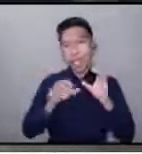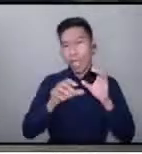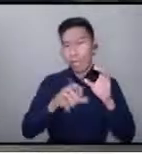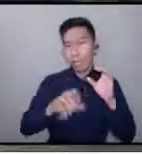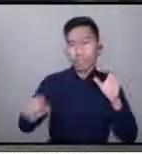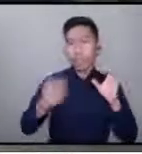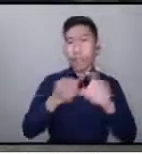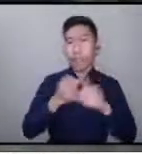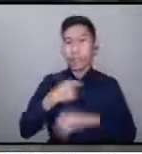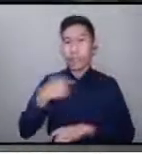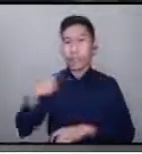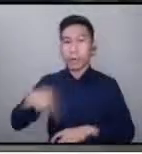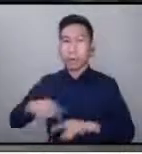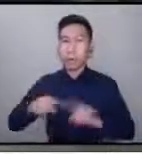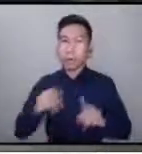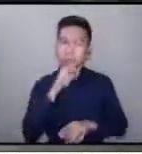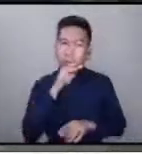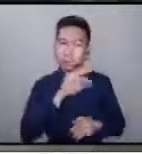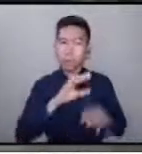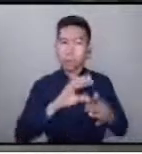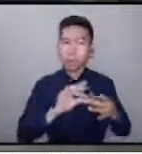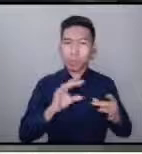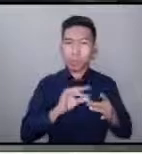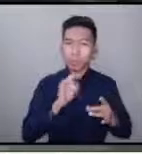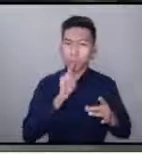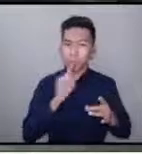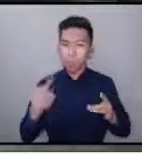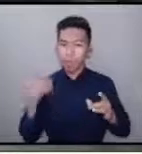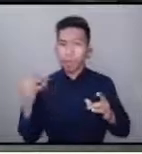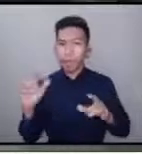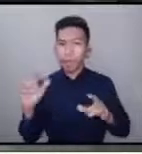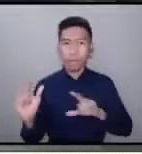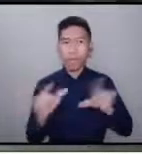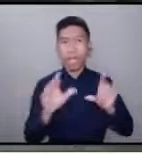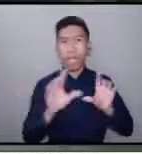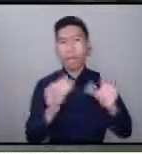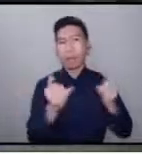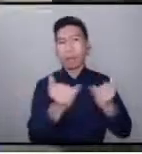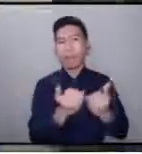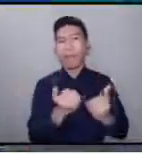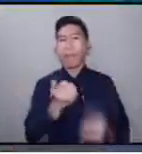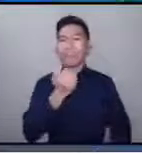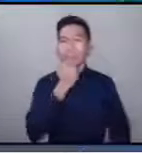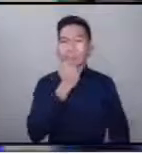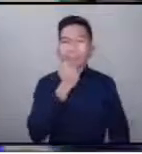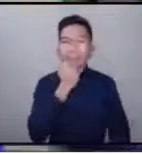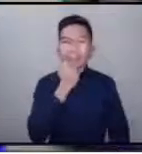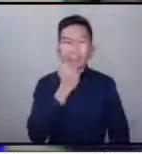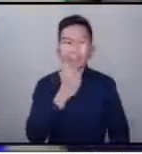pangalan ng kanyang kumpanya. Si Bernard Ho dyan sa detalye, Rise and Shine. Bernard!